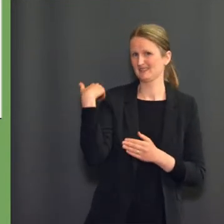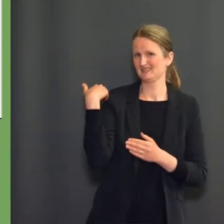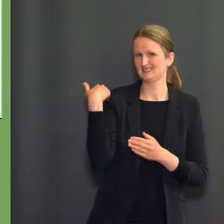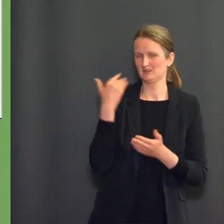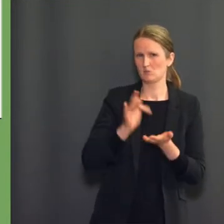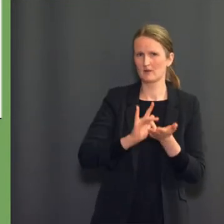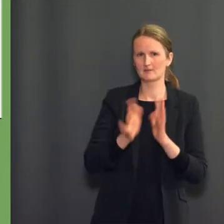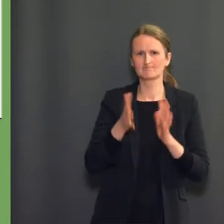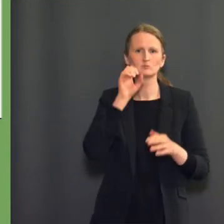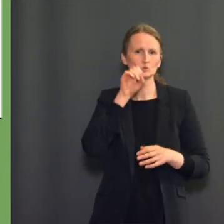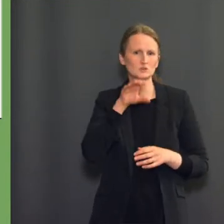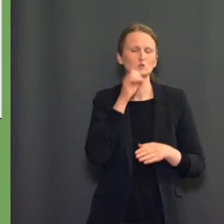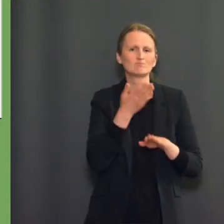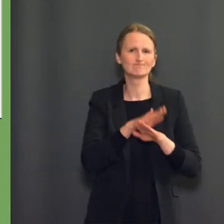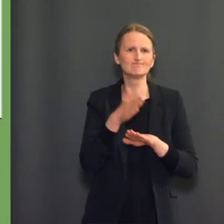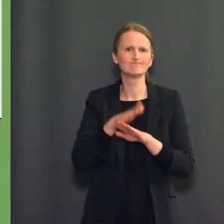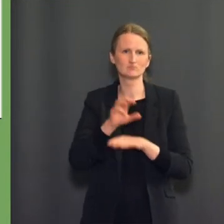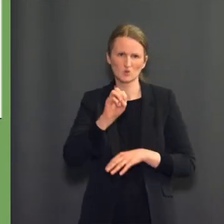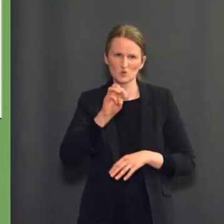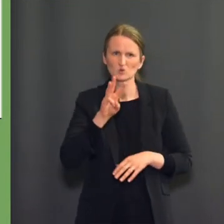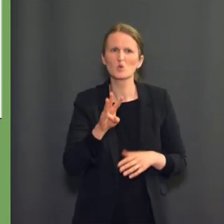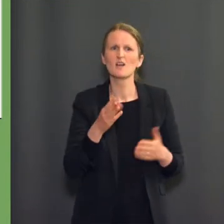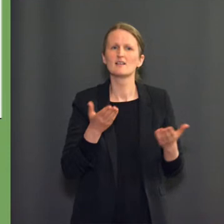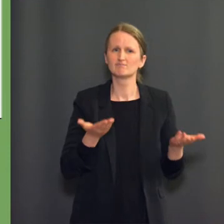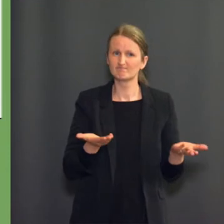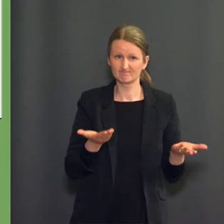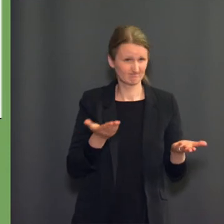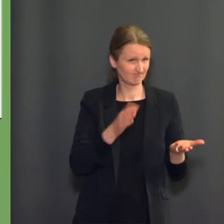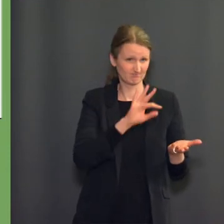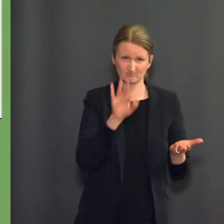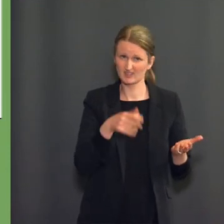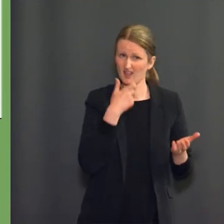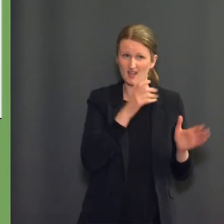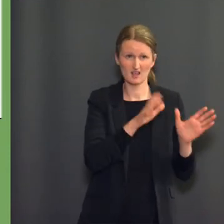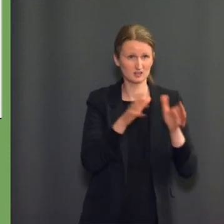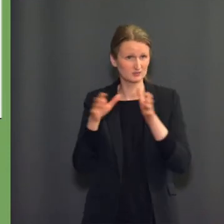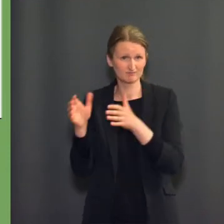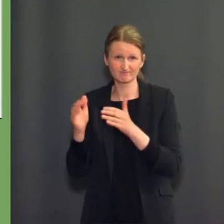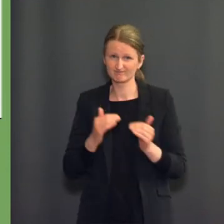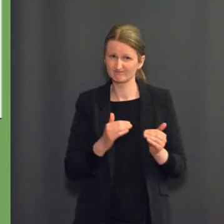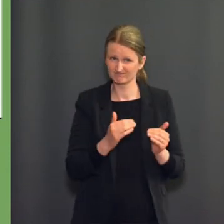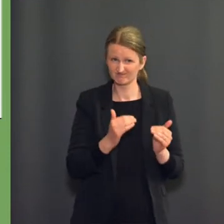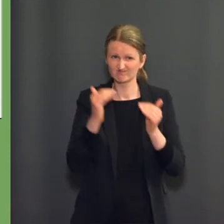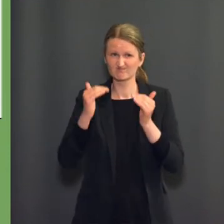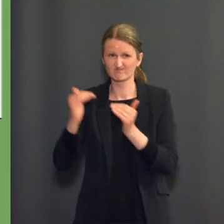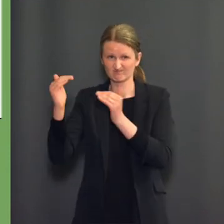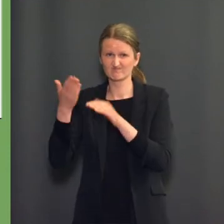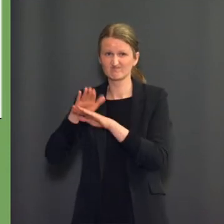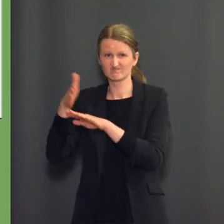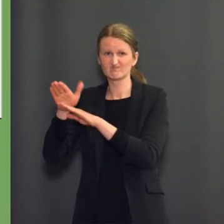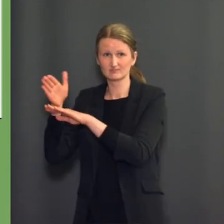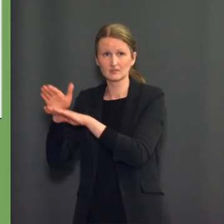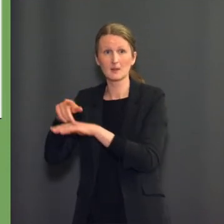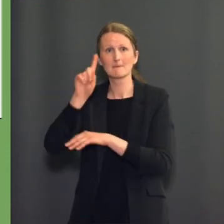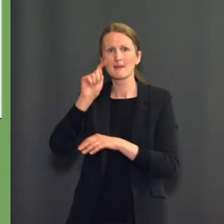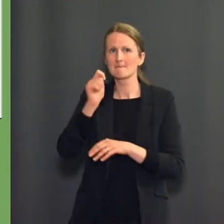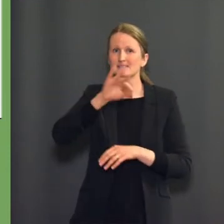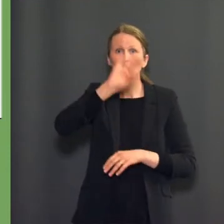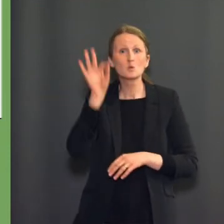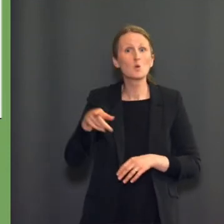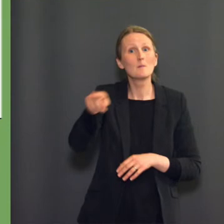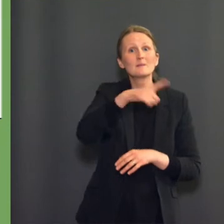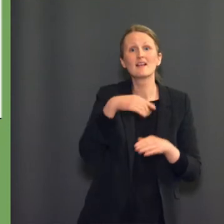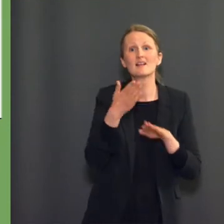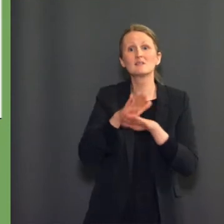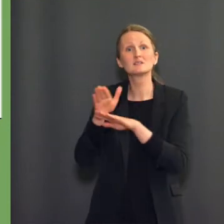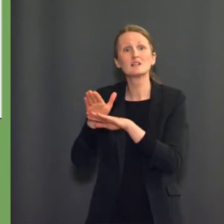L'augmentation se manifeste dans tous les groupes d'âge, mais presque tous les décès ont toujours lieu en dehors des maisons